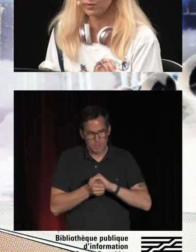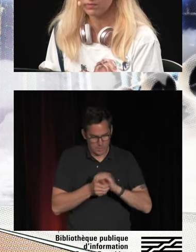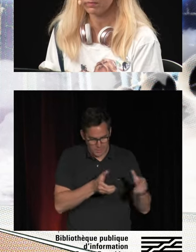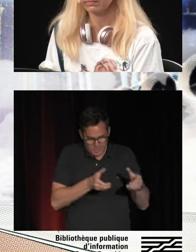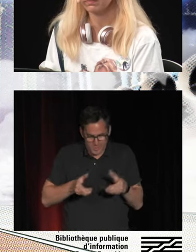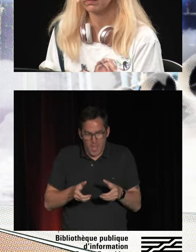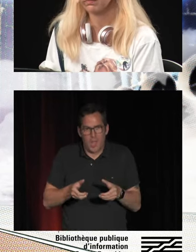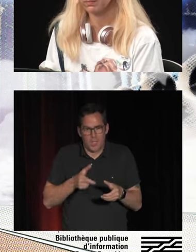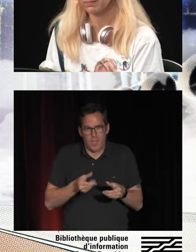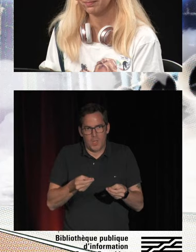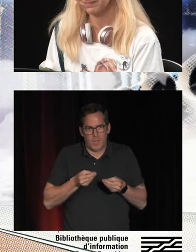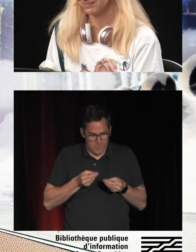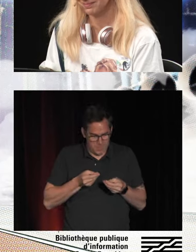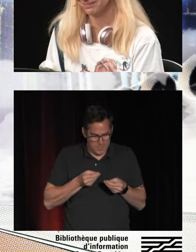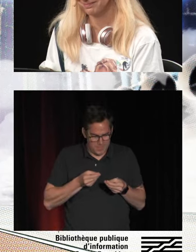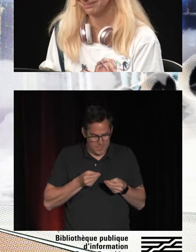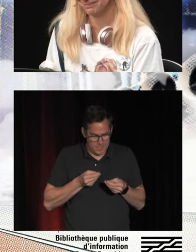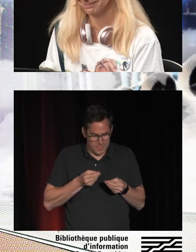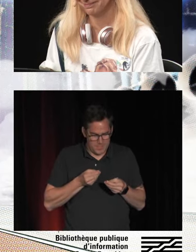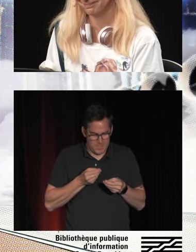nage plus.